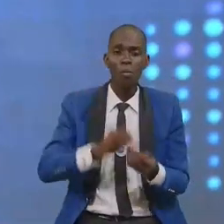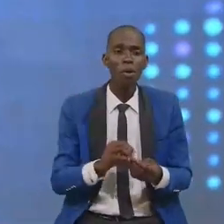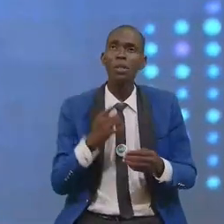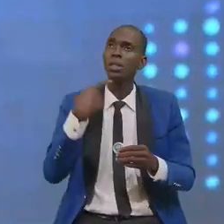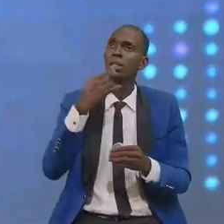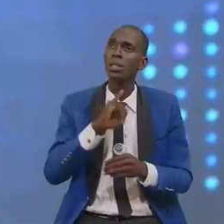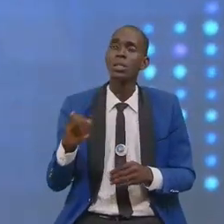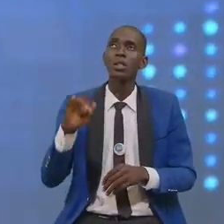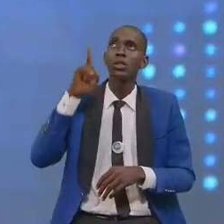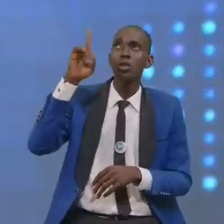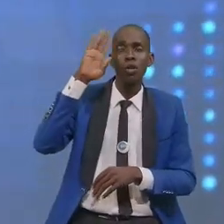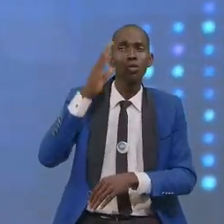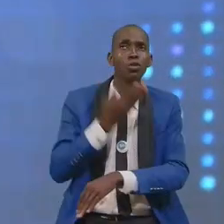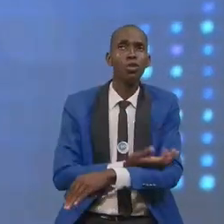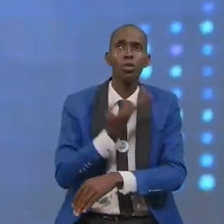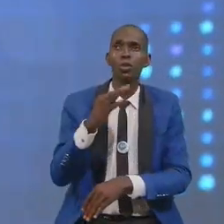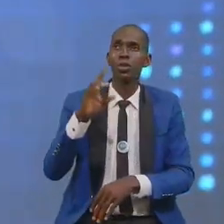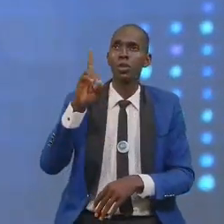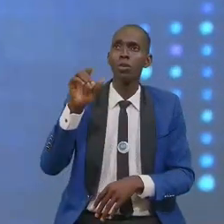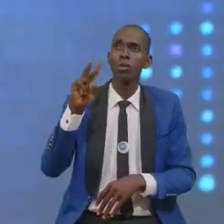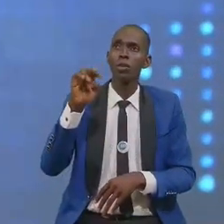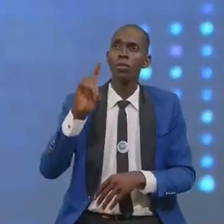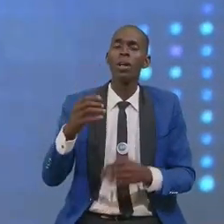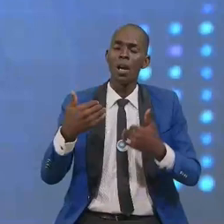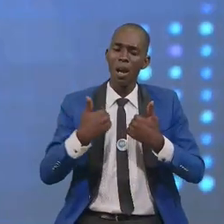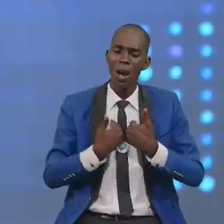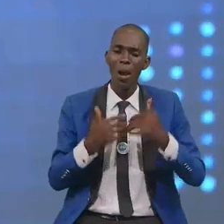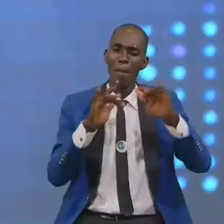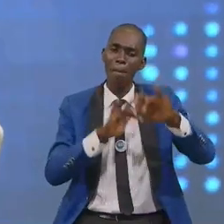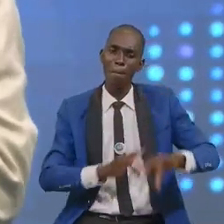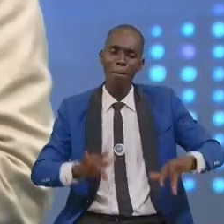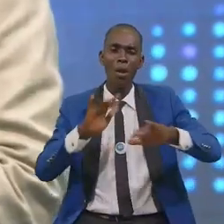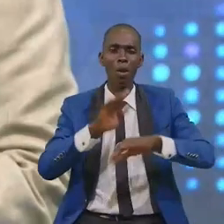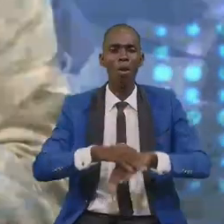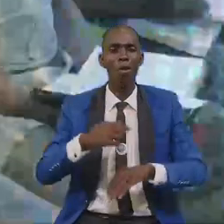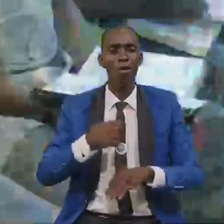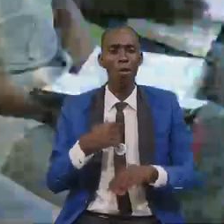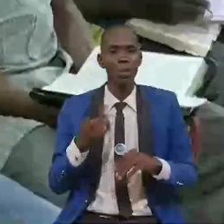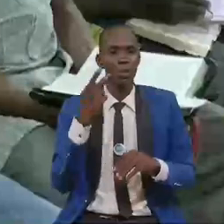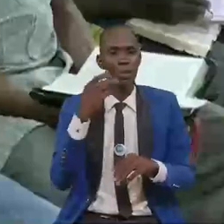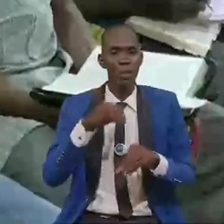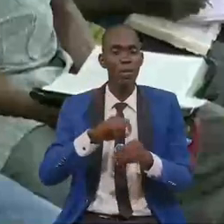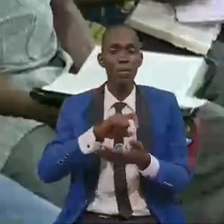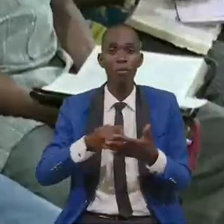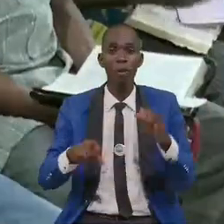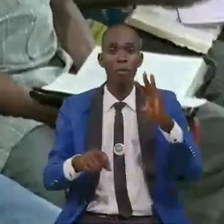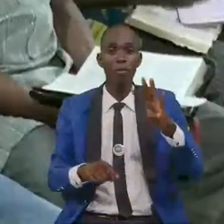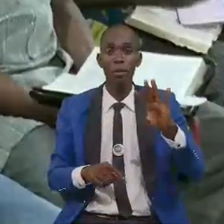Jésus-Christ de David a pitié de moi verset 49